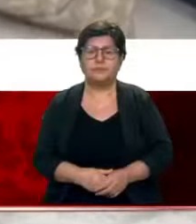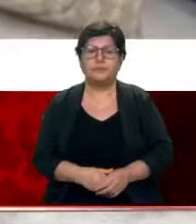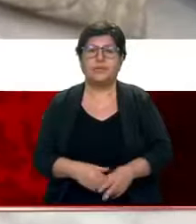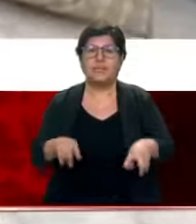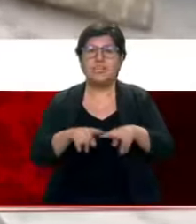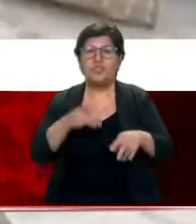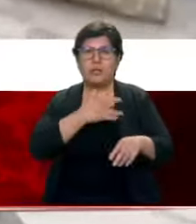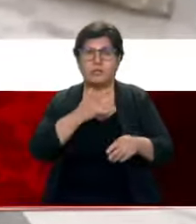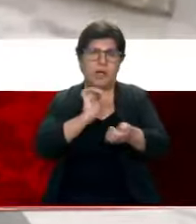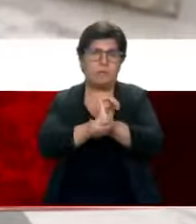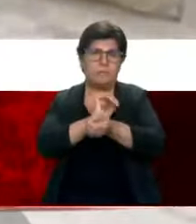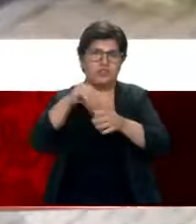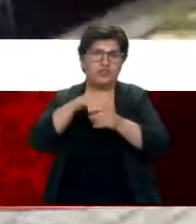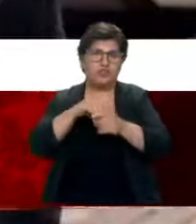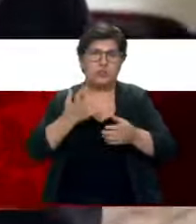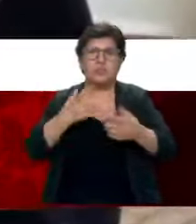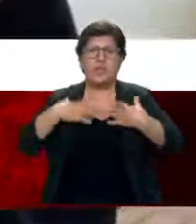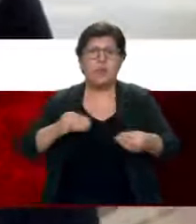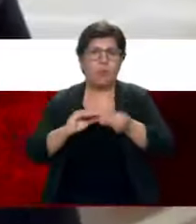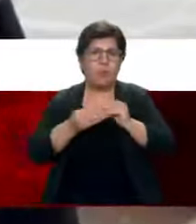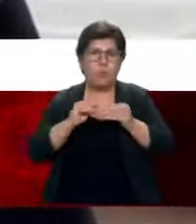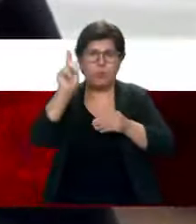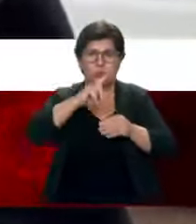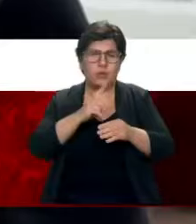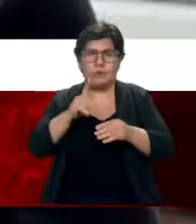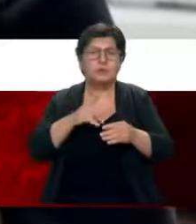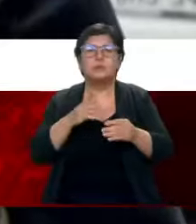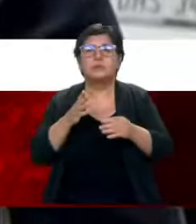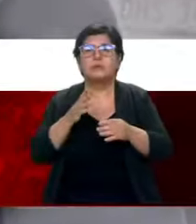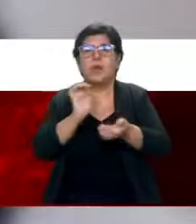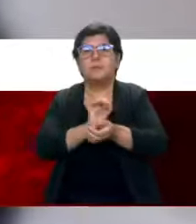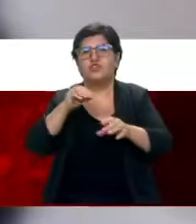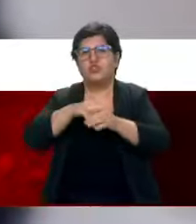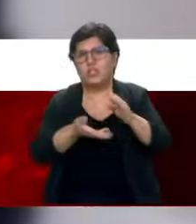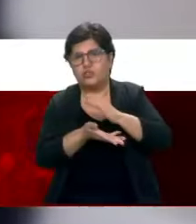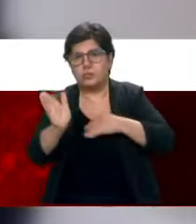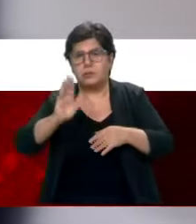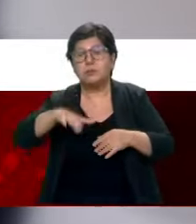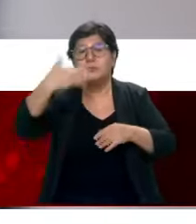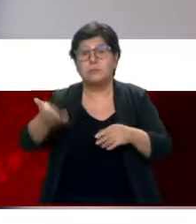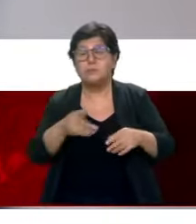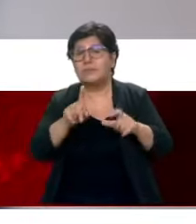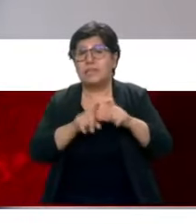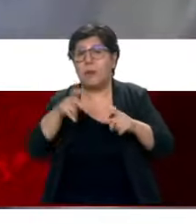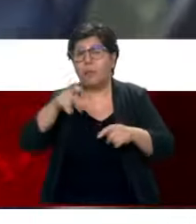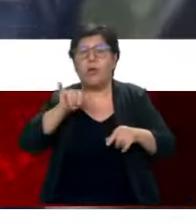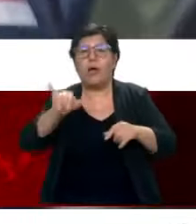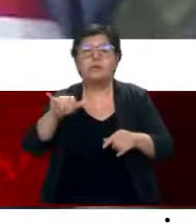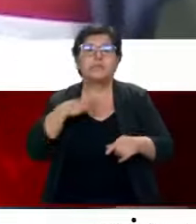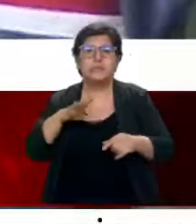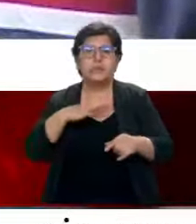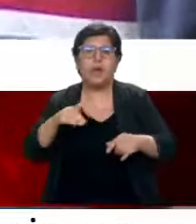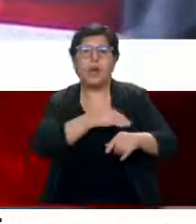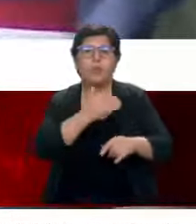Nihal Candan cezaevinden çıktı, Dilan Polat'tan da hamle geldi. Kendisini yaraladığı iddia edilen Polat için avukat tahliye